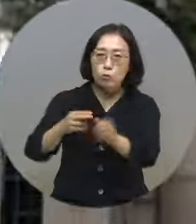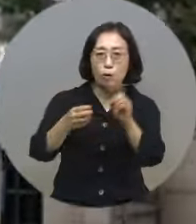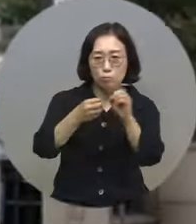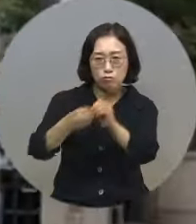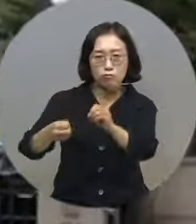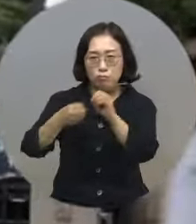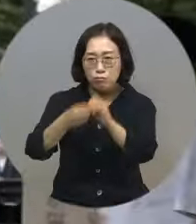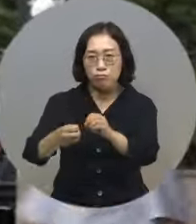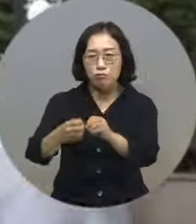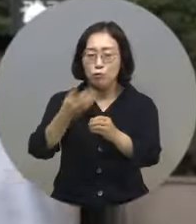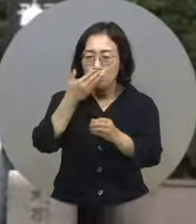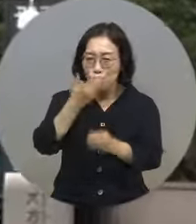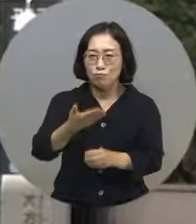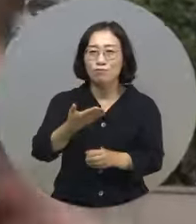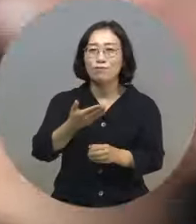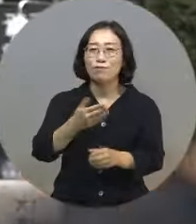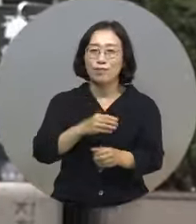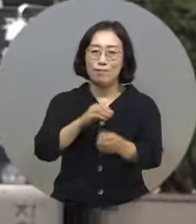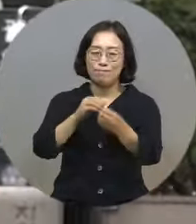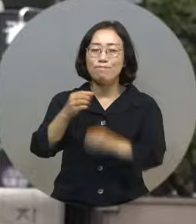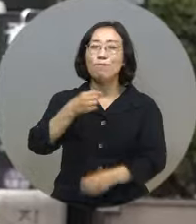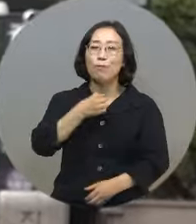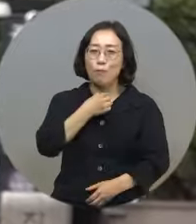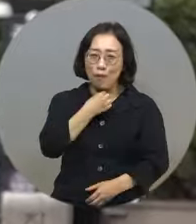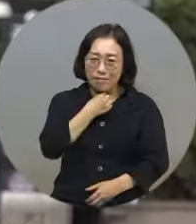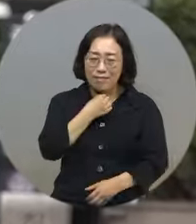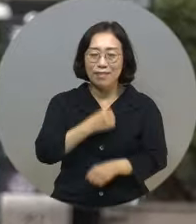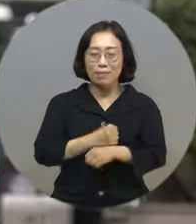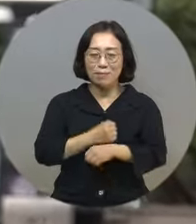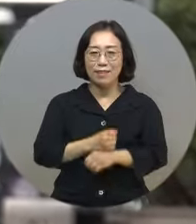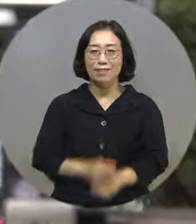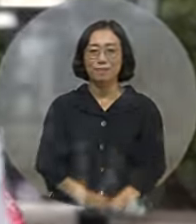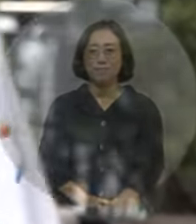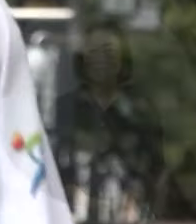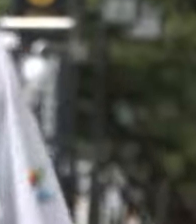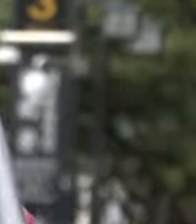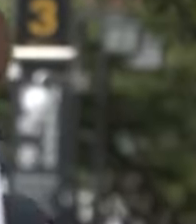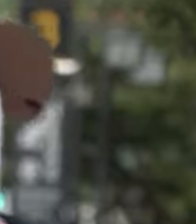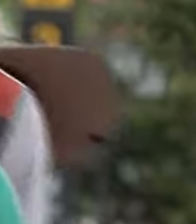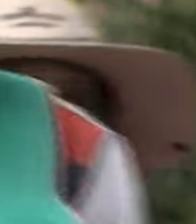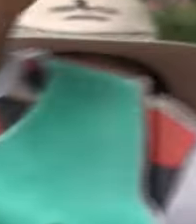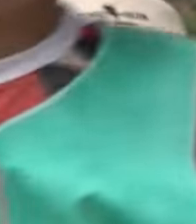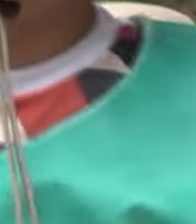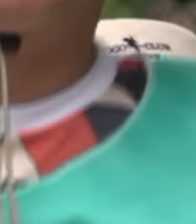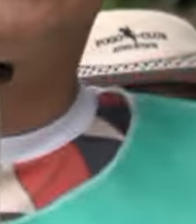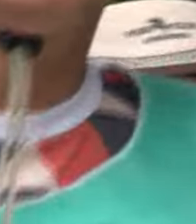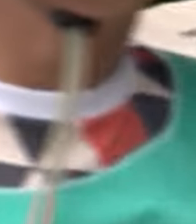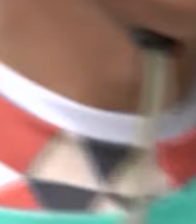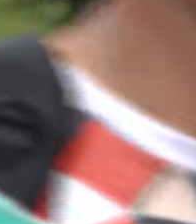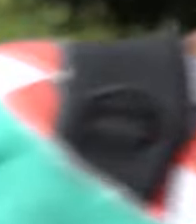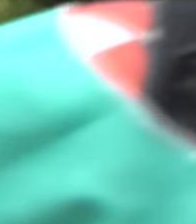불어넣을 수 있기를 응원합니다 복지 tv 뉴스 정유정 있니다